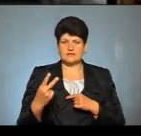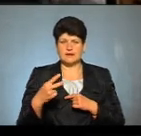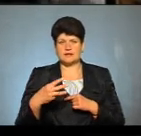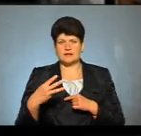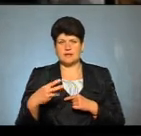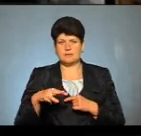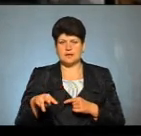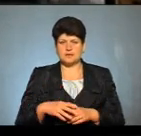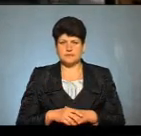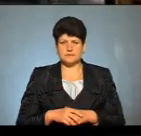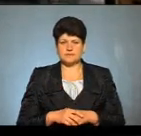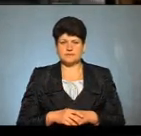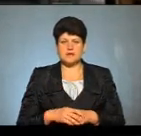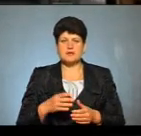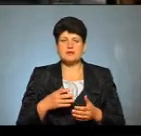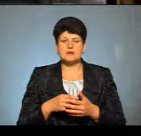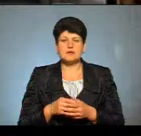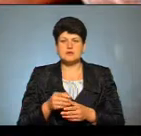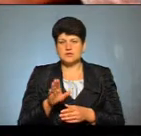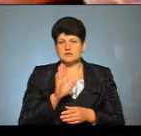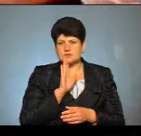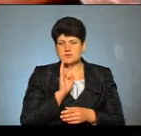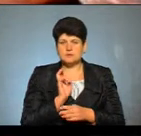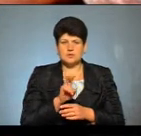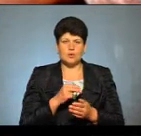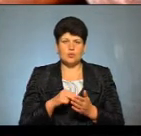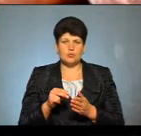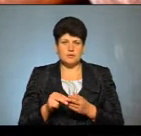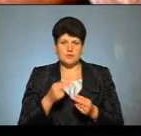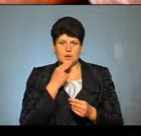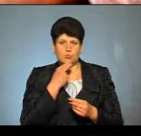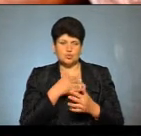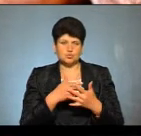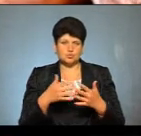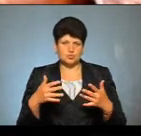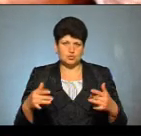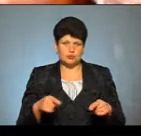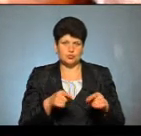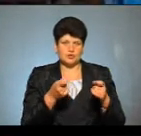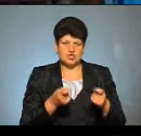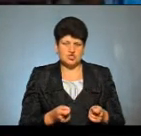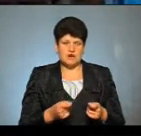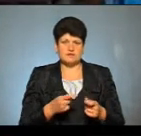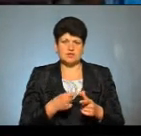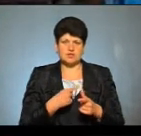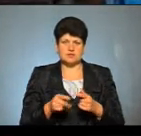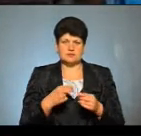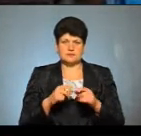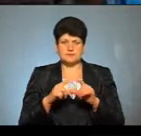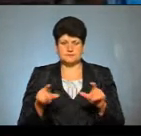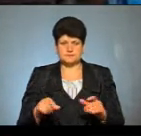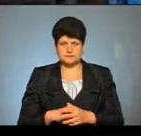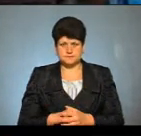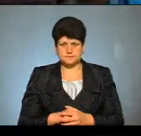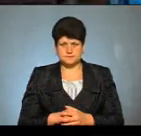2-3 метри. Знаєте, дуже добре. Соя Балантін прийшла скупитися продуктами на ринок, бо каже, що тут дешевше, ніж у супермаркетах.